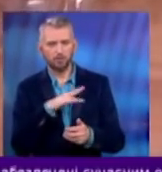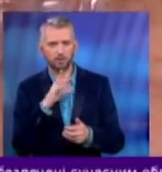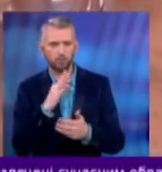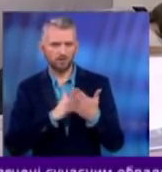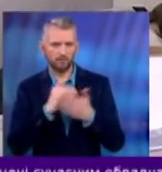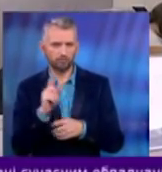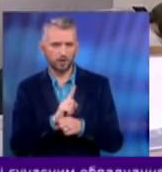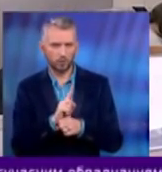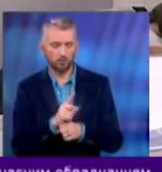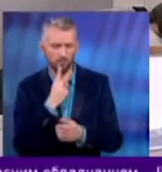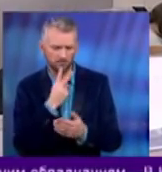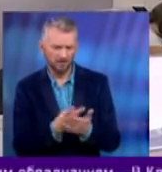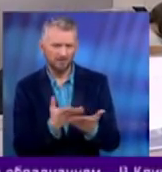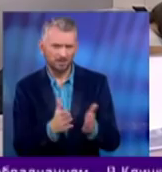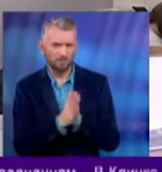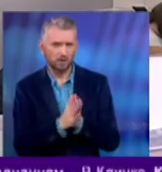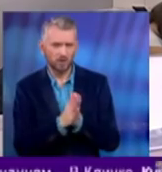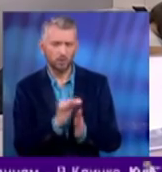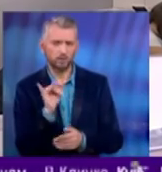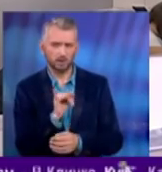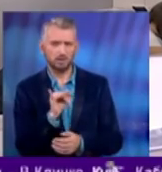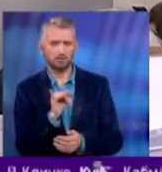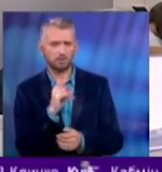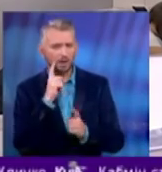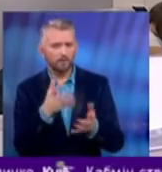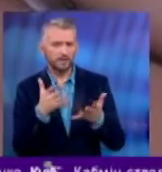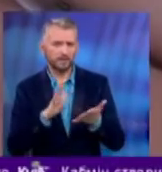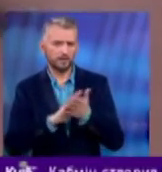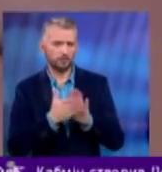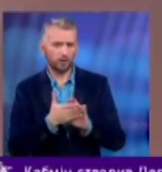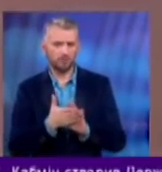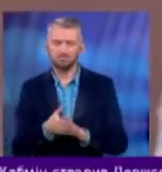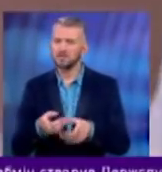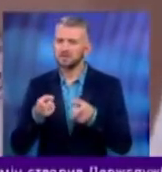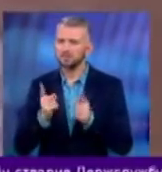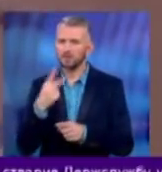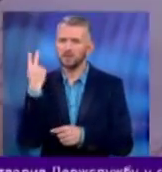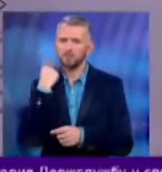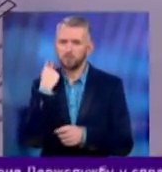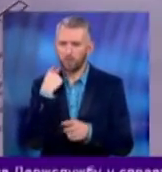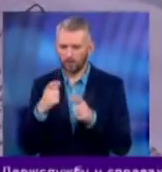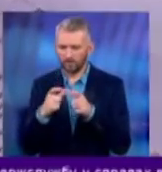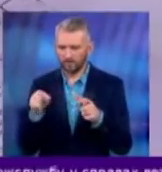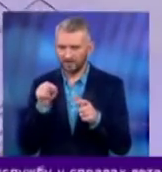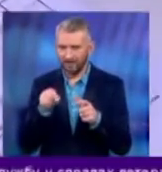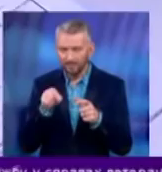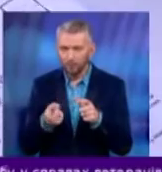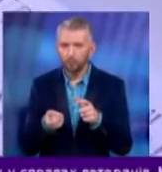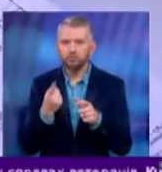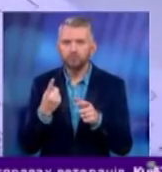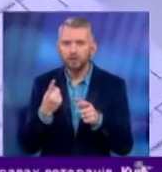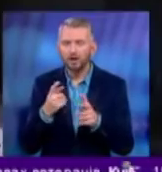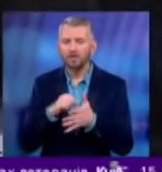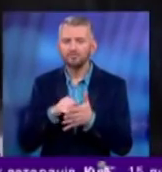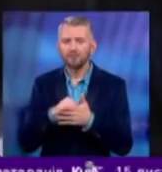завищеній нормі. Посмотрите, будь ласка, і виясніть ситуацію. І справді, борг в квитанції пані Ольги утворився через